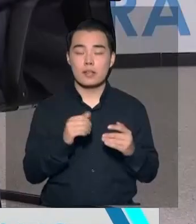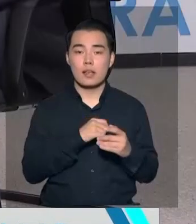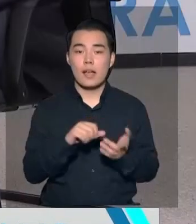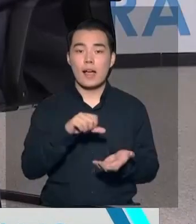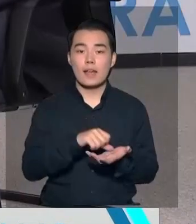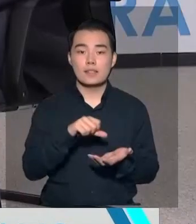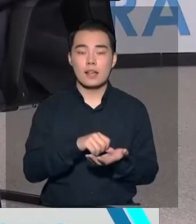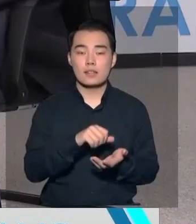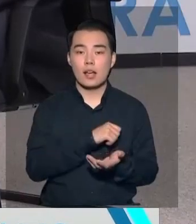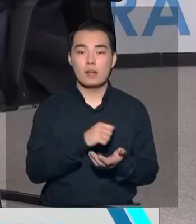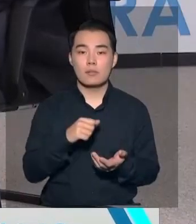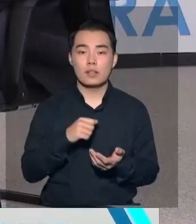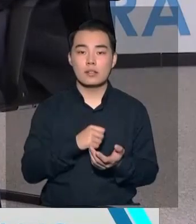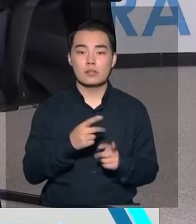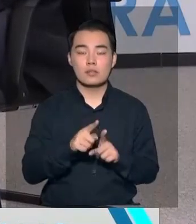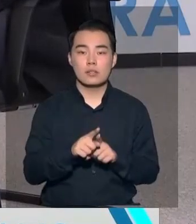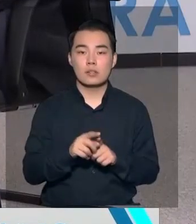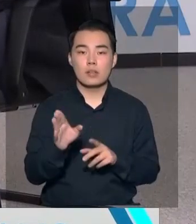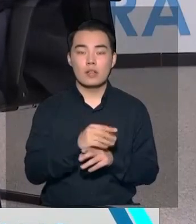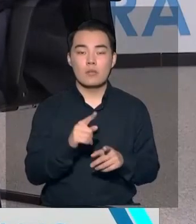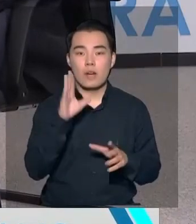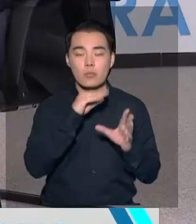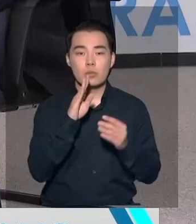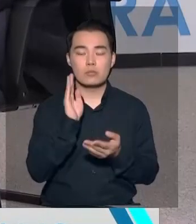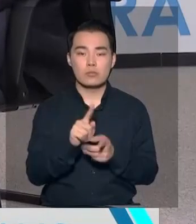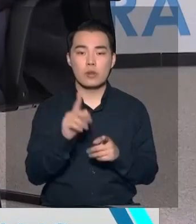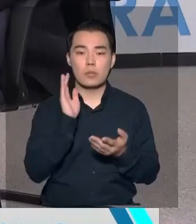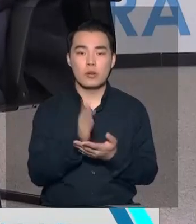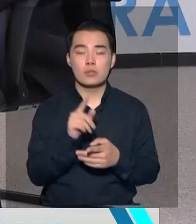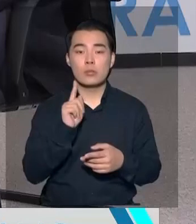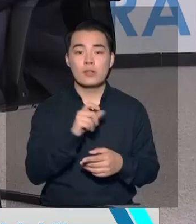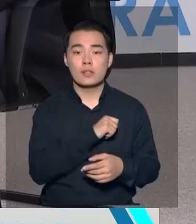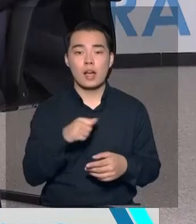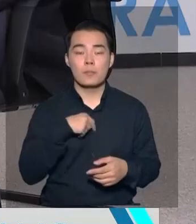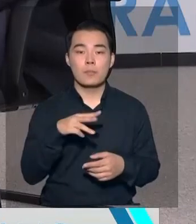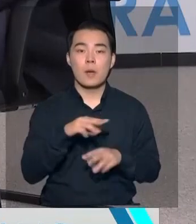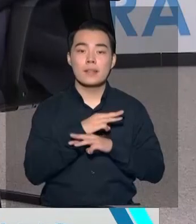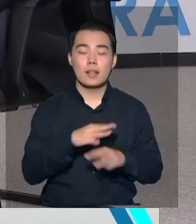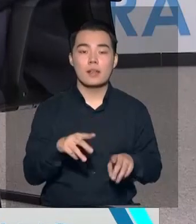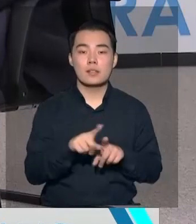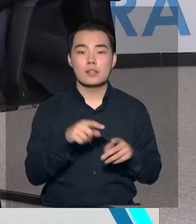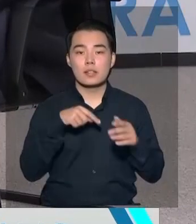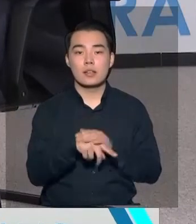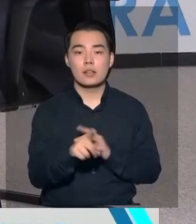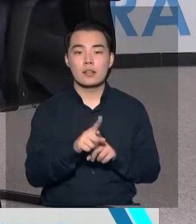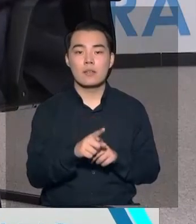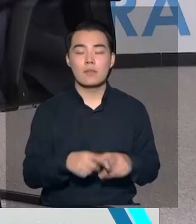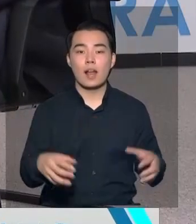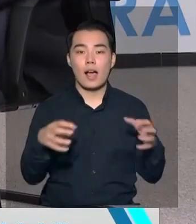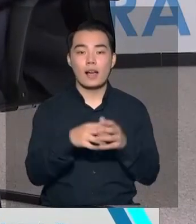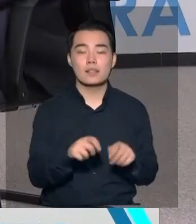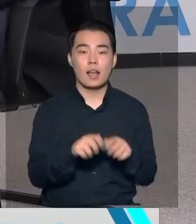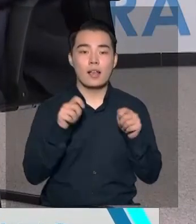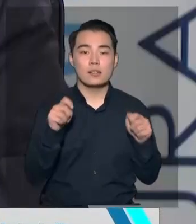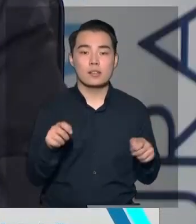кандидаты, мен тәуелсіз кандидатпын деп түсуге қақысы бар. Бірақ артынан, мысалы үшін, мәслихатқа немесе мәжіліске келгеннен кейін фракция құрып,